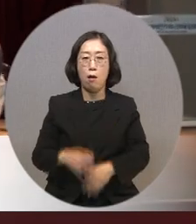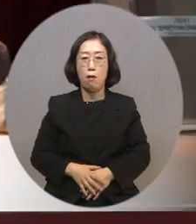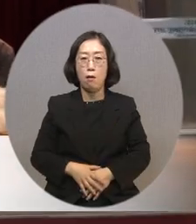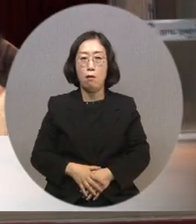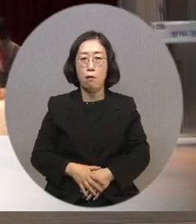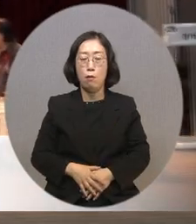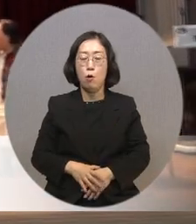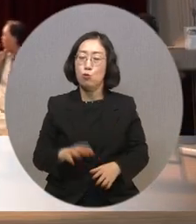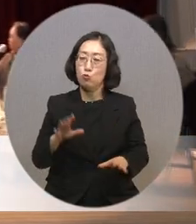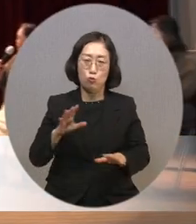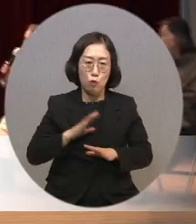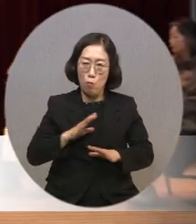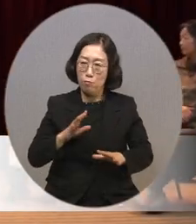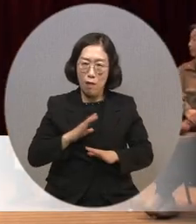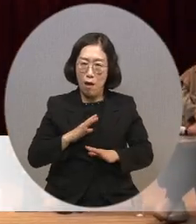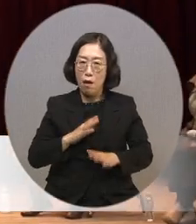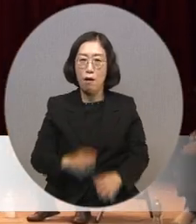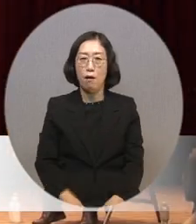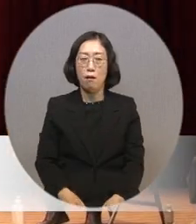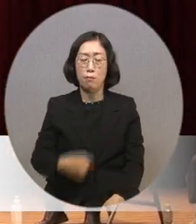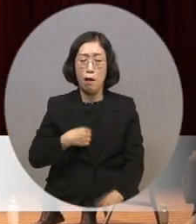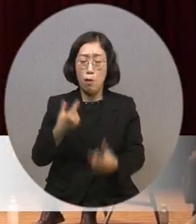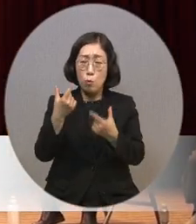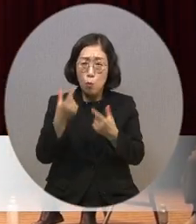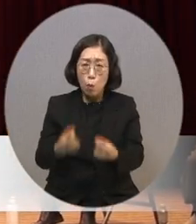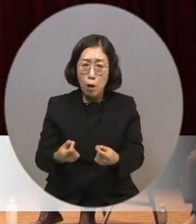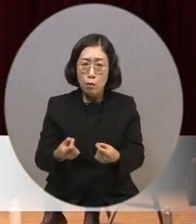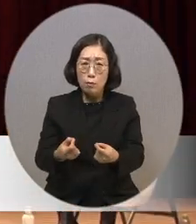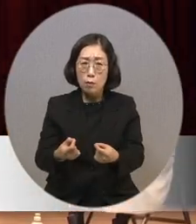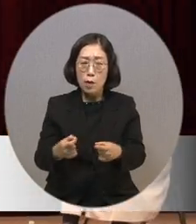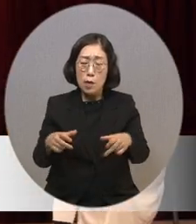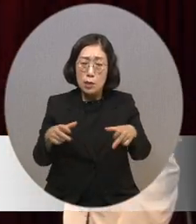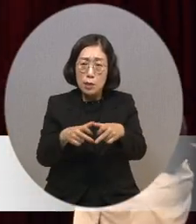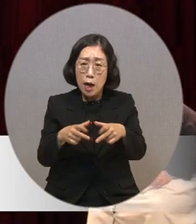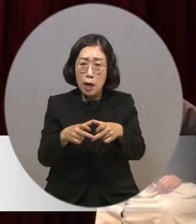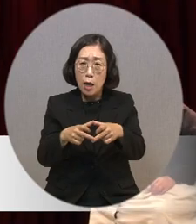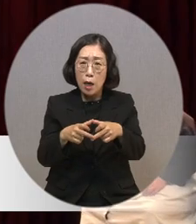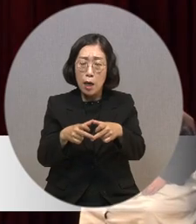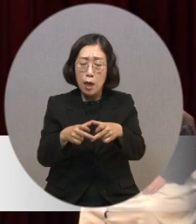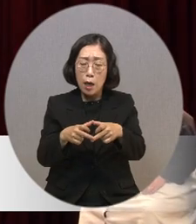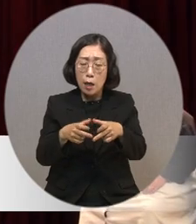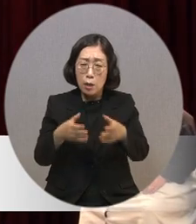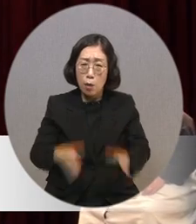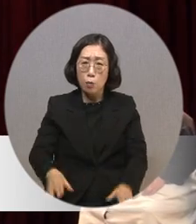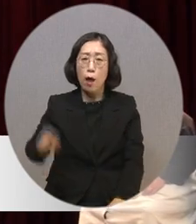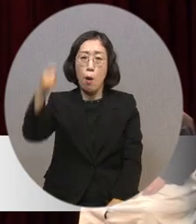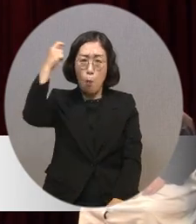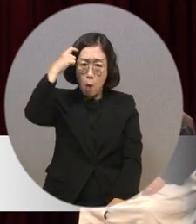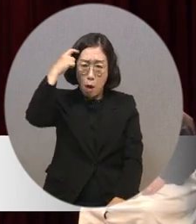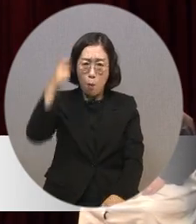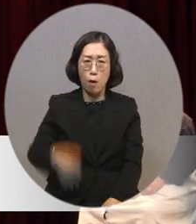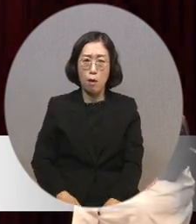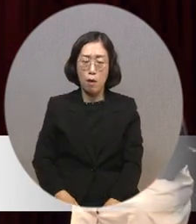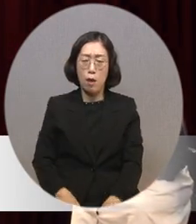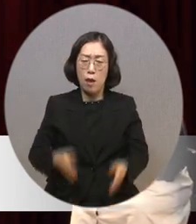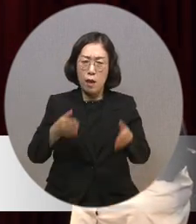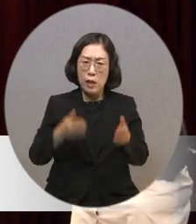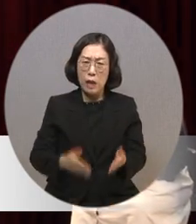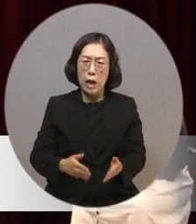두렵다, 나 같은 이는 장애로 왜 태어났을까, 괜히